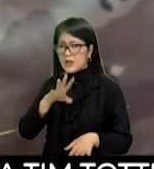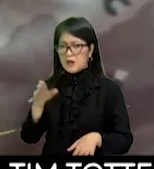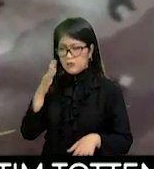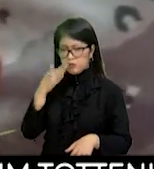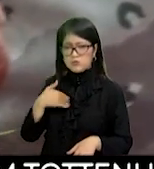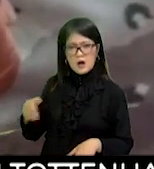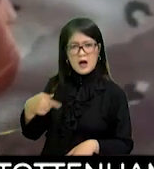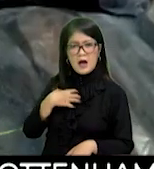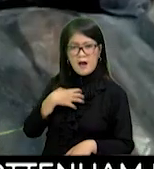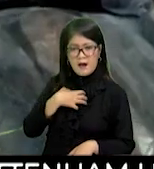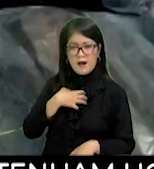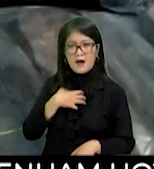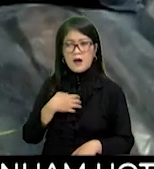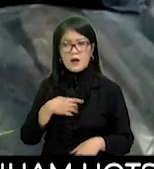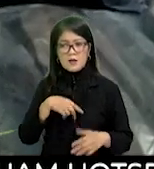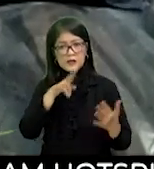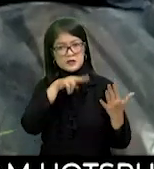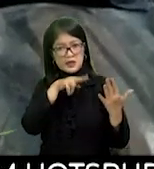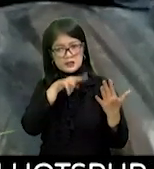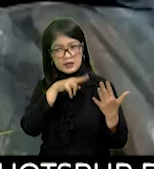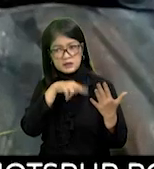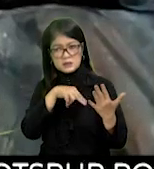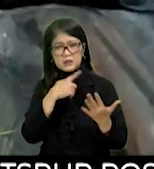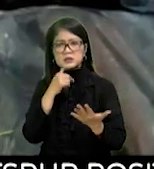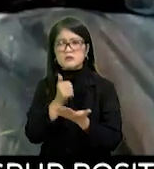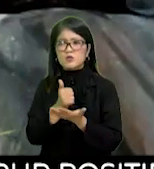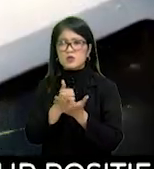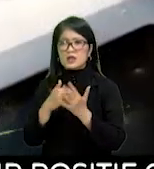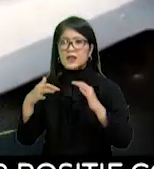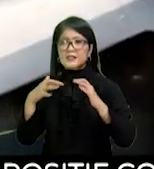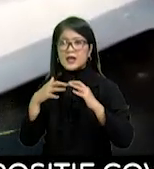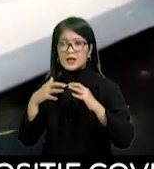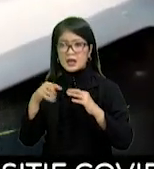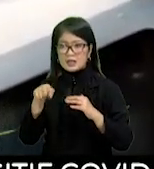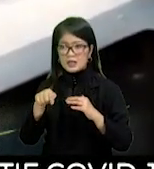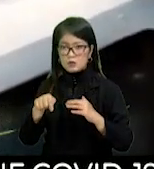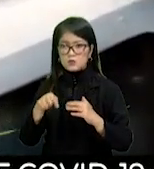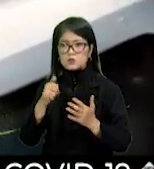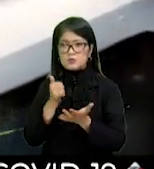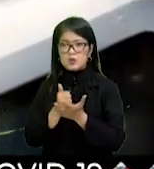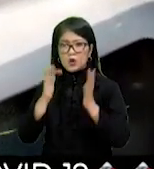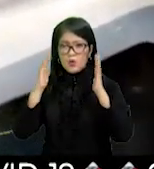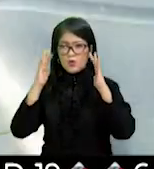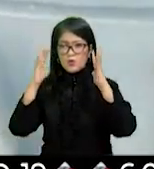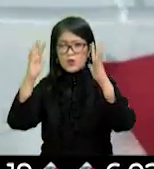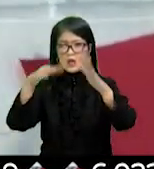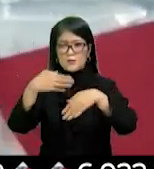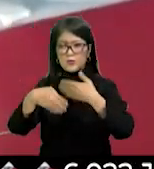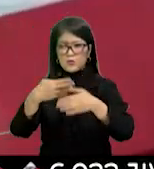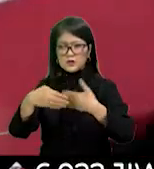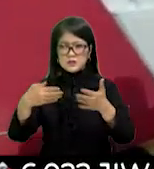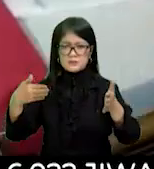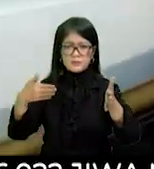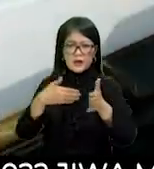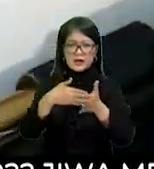Usai dilakukan pengecekan oleh aparat, diketahui bahwa lahan yang diklaim kedua belah pihak merupakan hutan produksi terbatas yang ditetapkan sejak